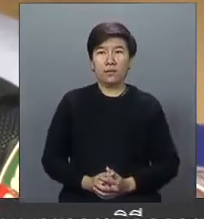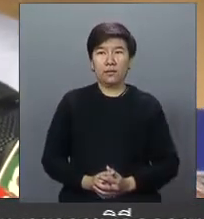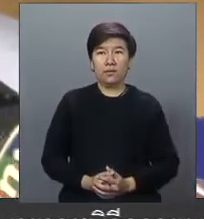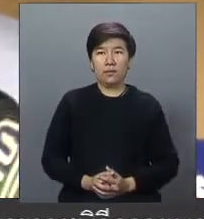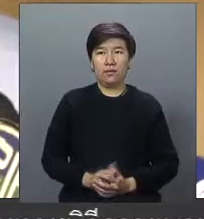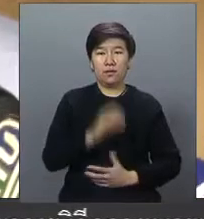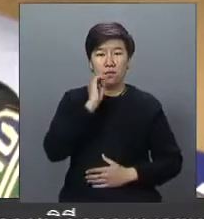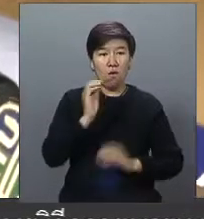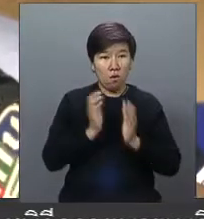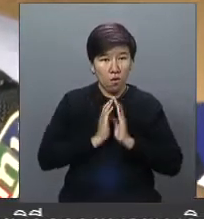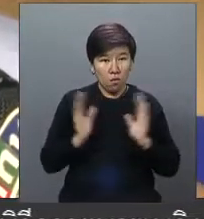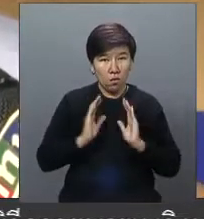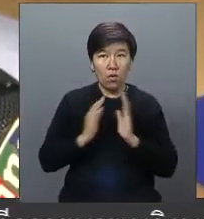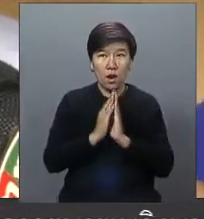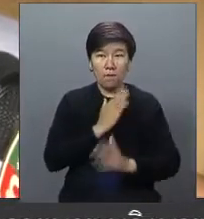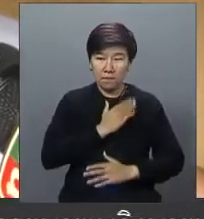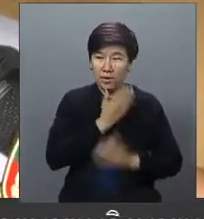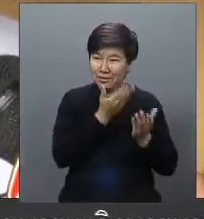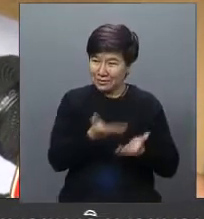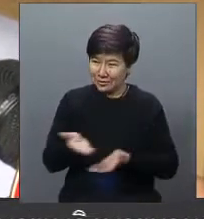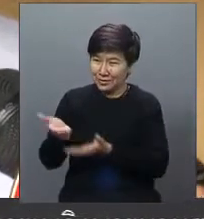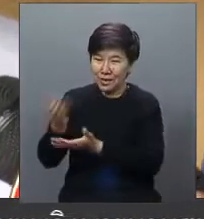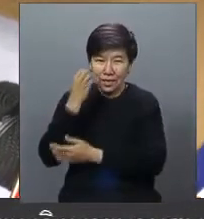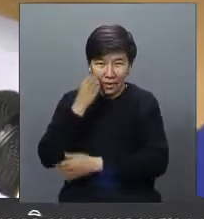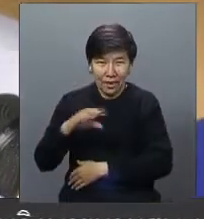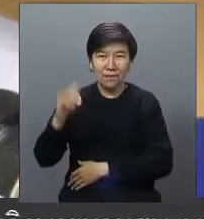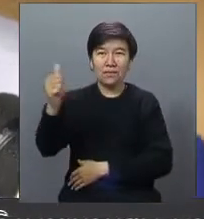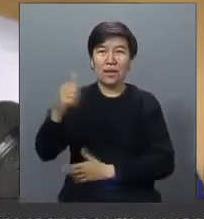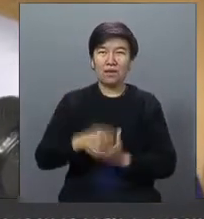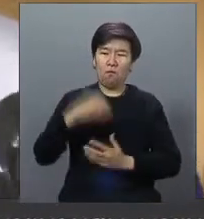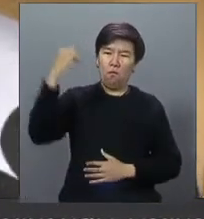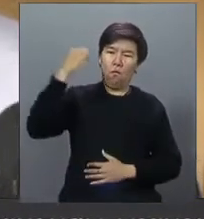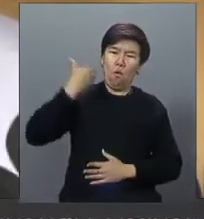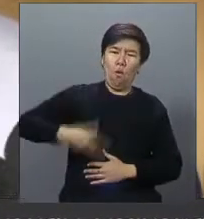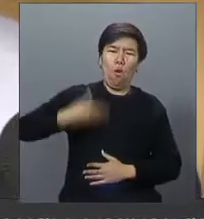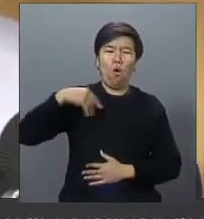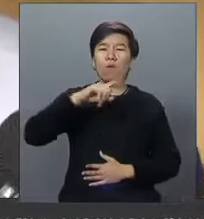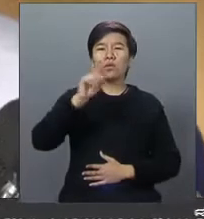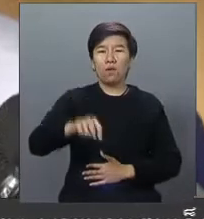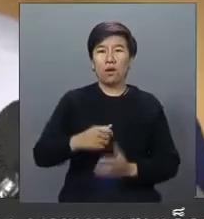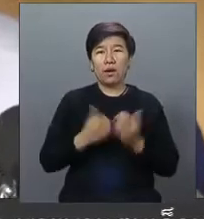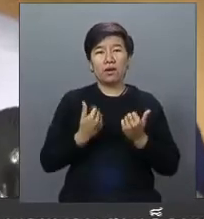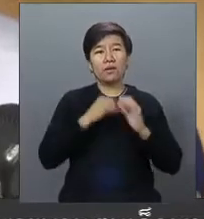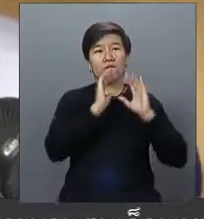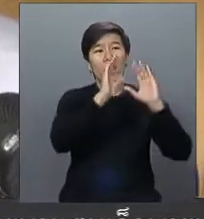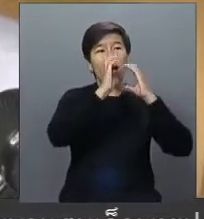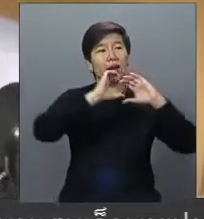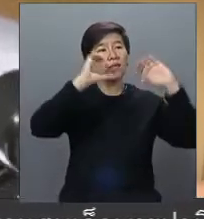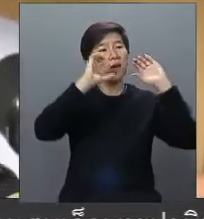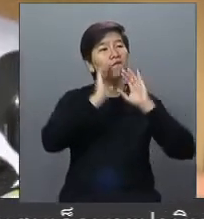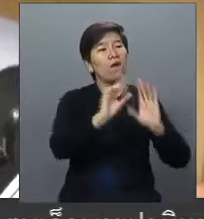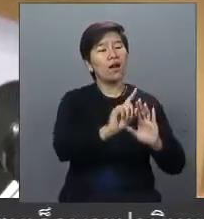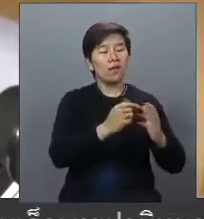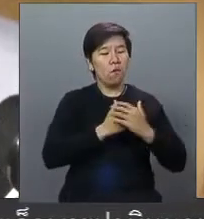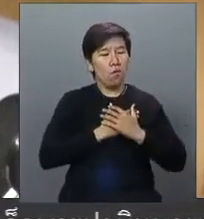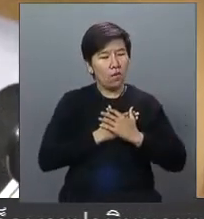นิมนต์กลับได้เลย ฝากอะไรถ ึ งร ั ฐบาล ไหมไม่ต ้ องร ้ อนหรอก ฝากไปถ ึ งร ั ฐบาล ก็ฝากความรักความปรารถนาดีไงลูก